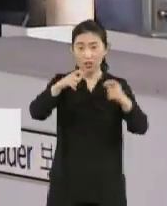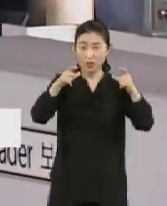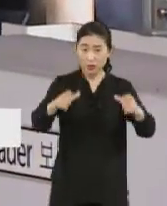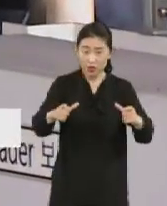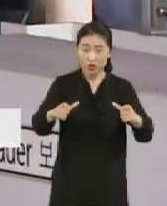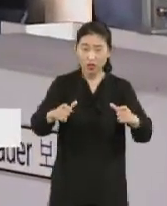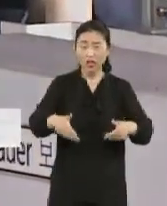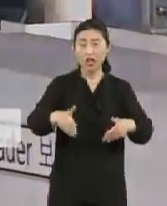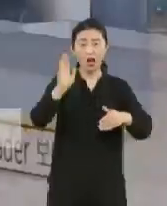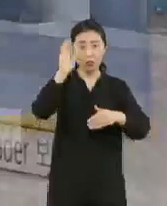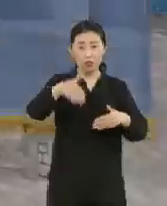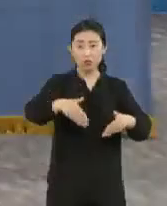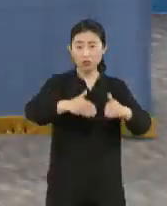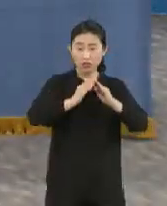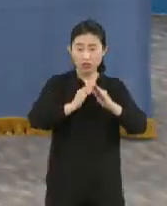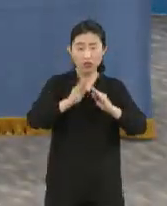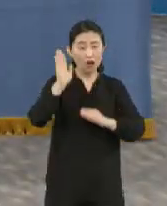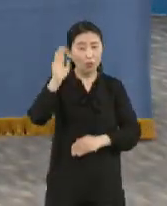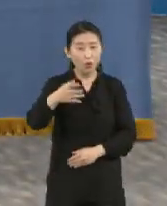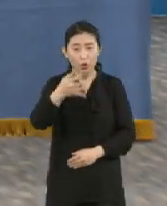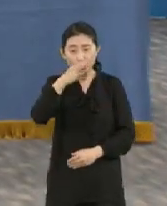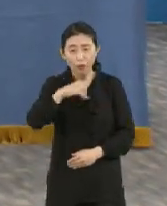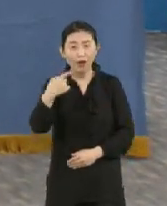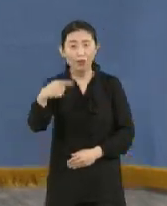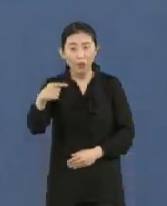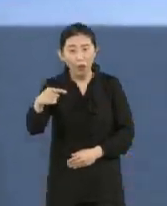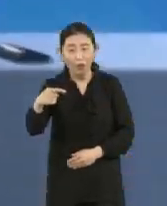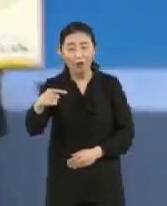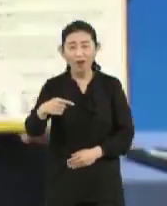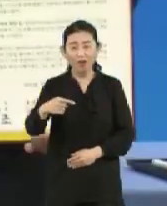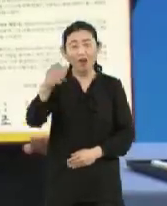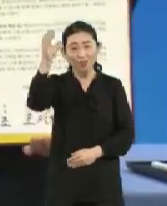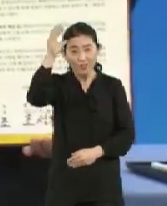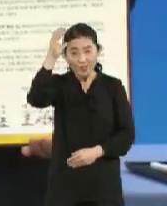이번 투자 유치가 어떤 효과로 이어질지 주목됩니다. TJB 강진원입니다.